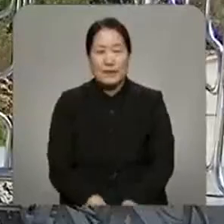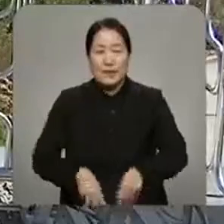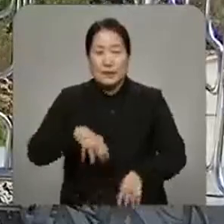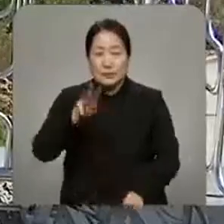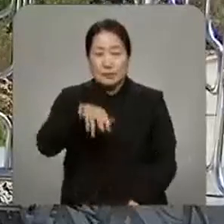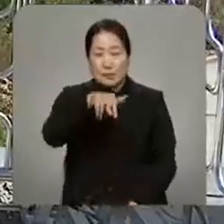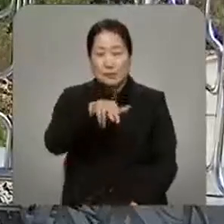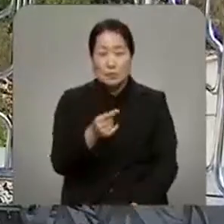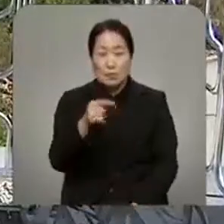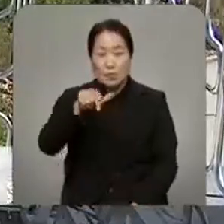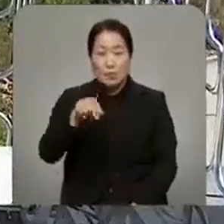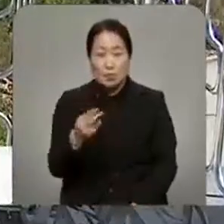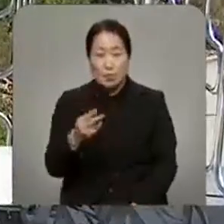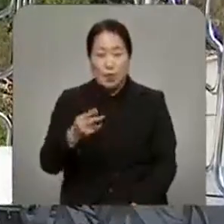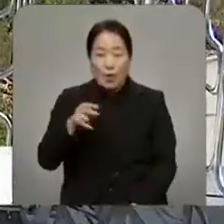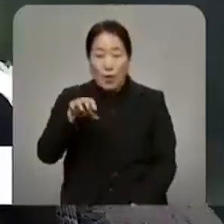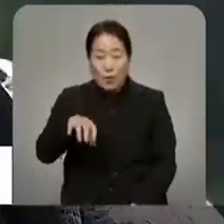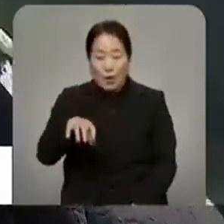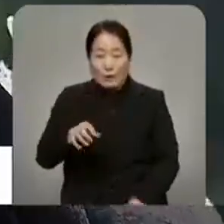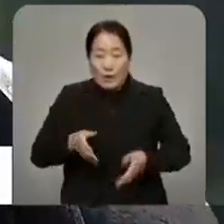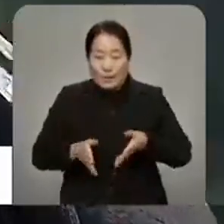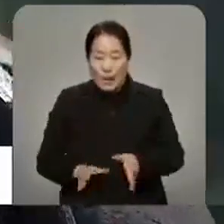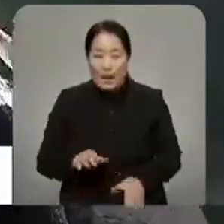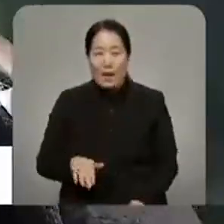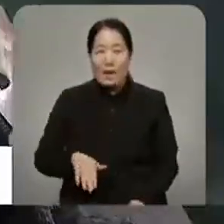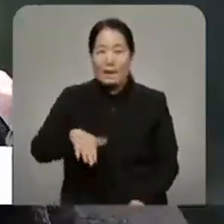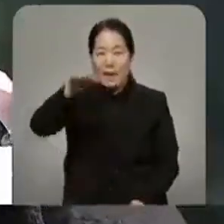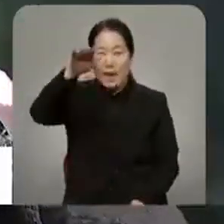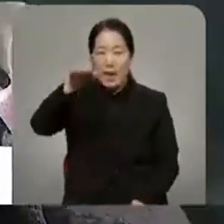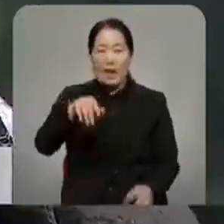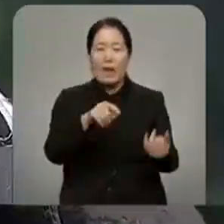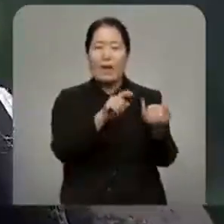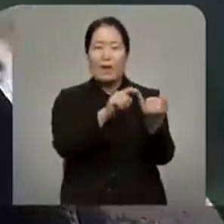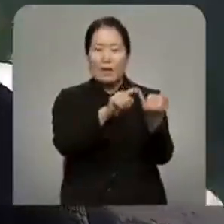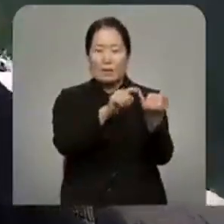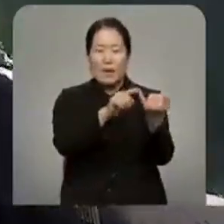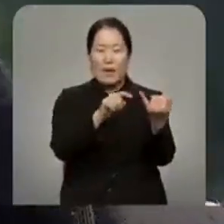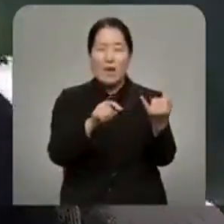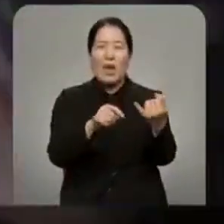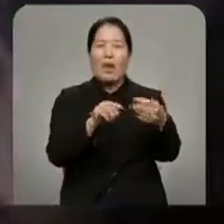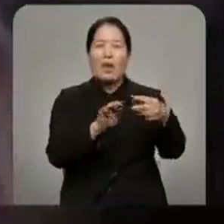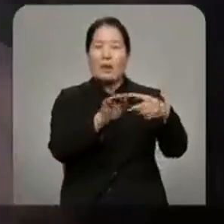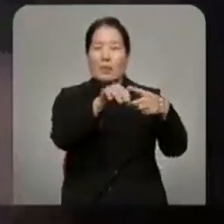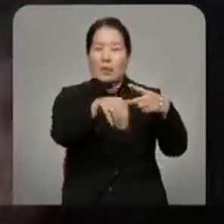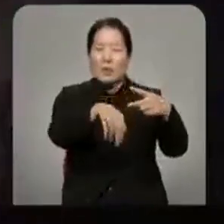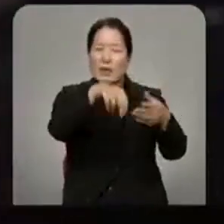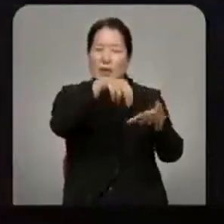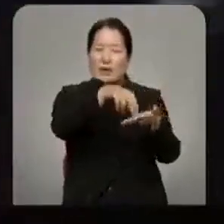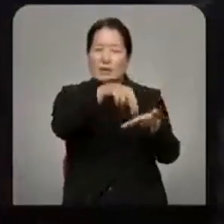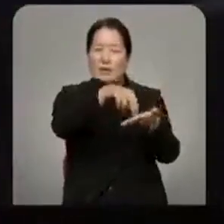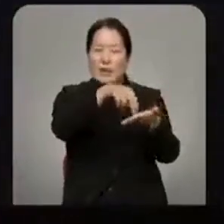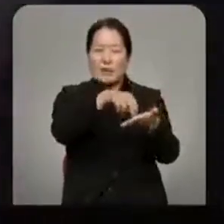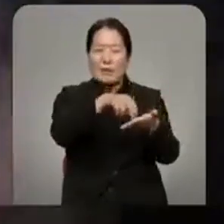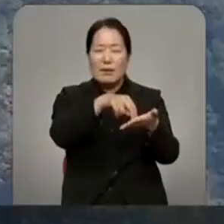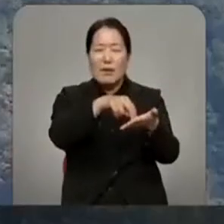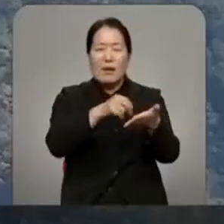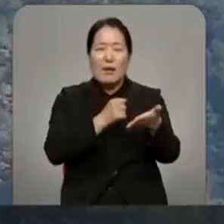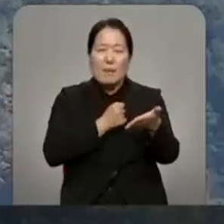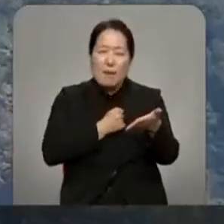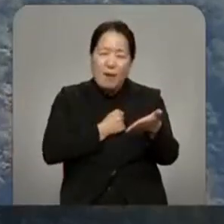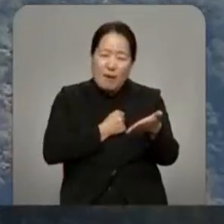춘천시 조교리에서 나고 자란 기현옥 씨. 소양강 댐에 오르면 가슴이 먹먹해집니다. 쪽배를 타고 가던